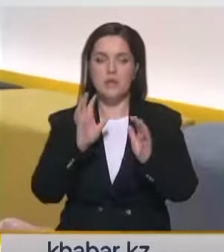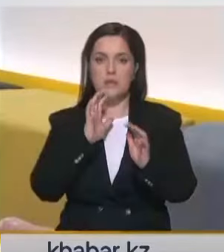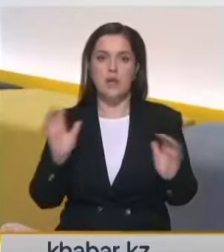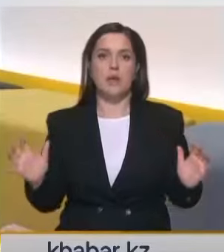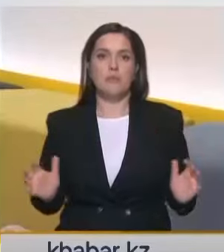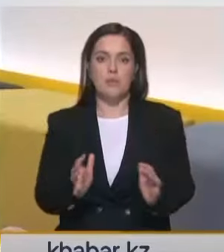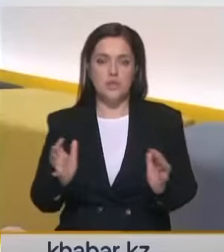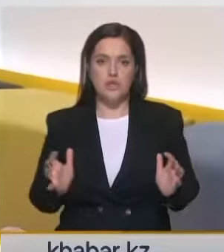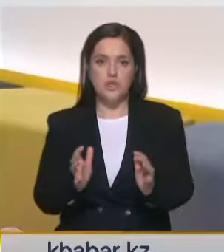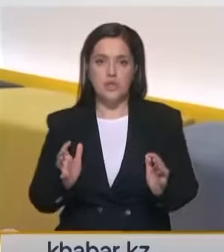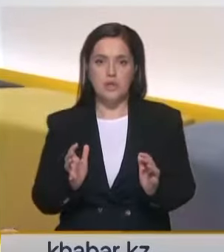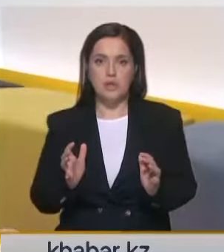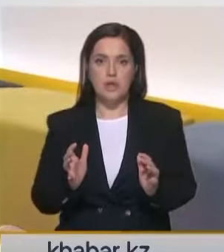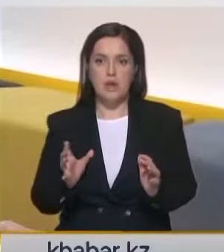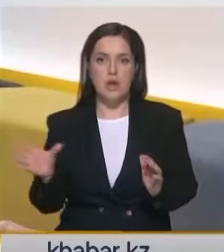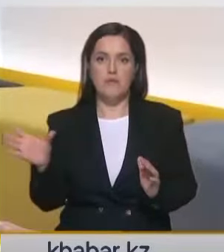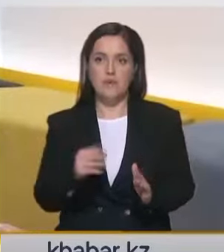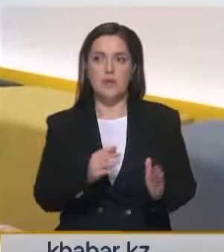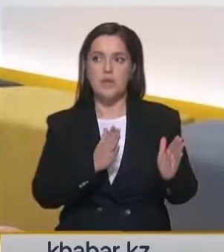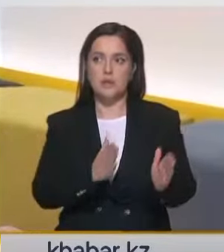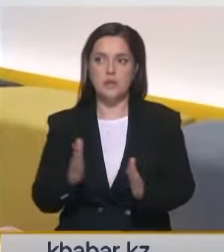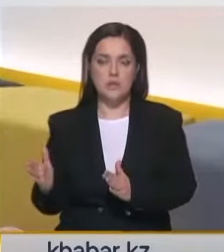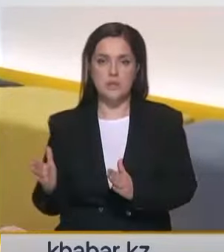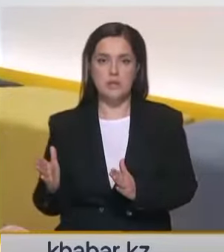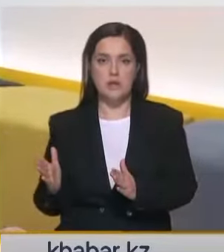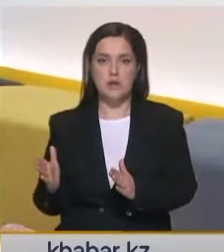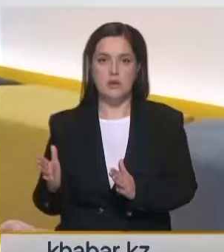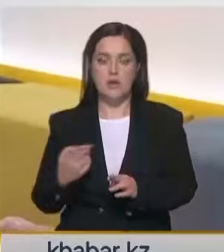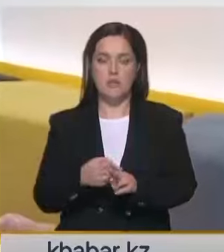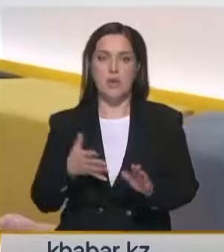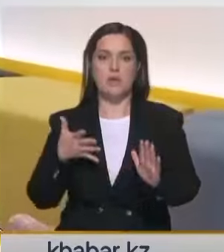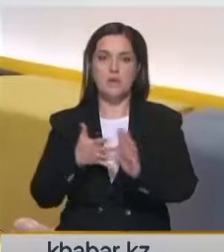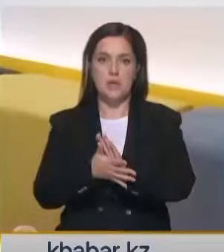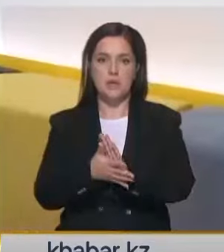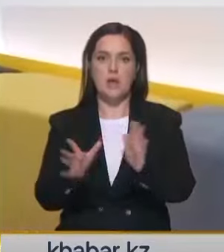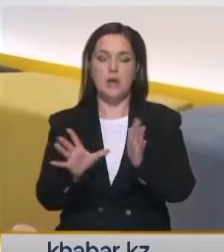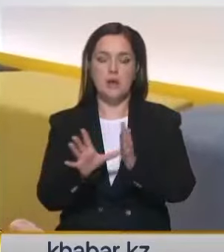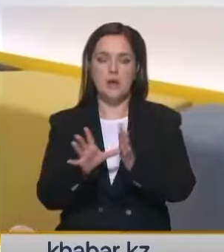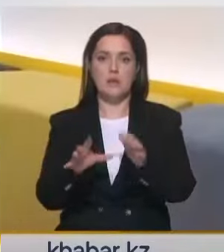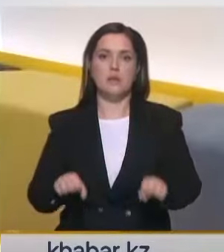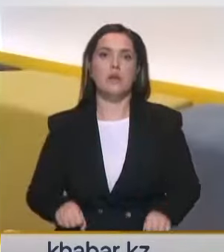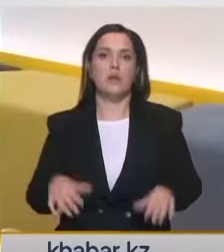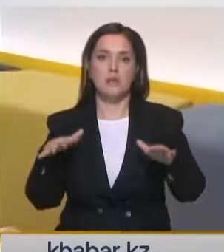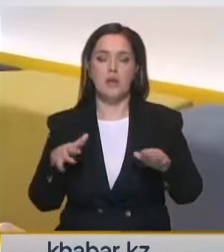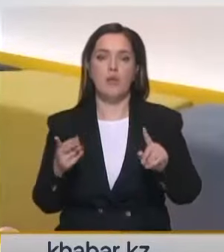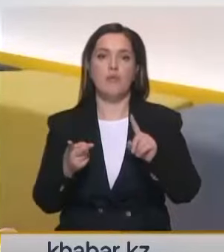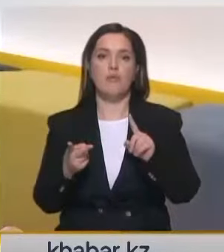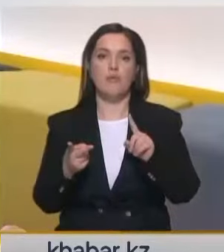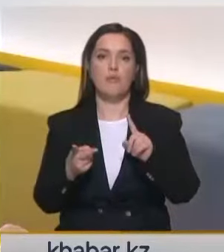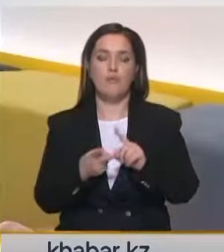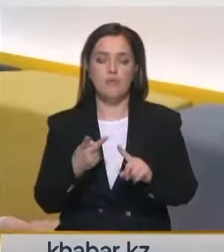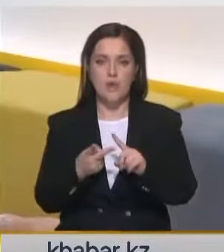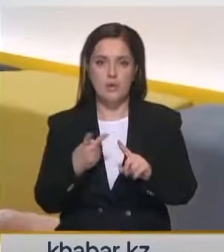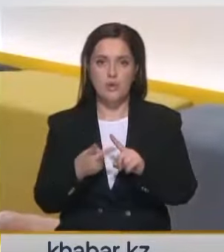теплоэнергосбережение, всех систем, которые затрачивают электроэнергию. Второй